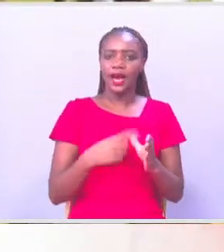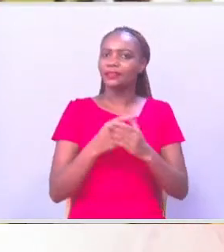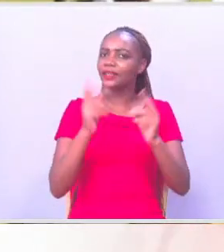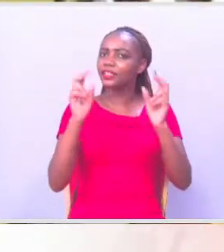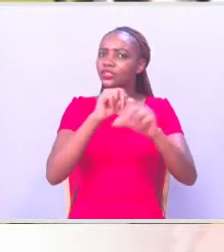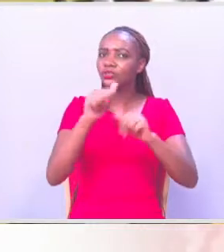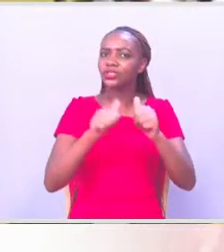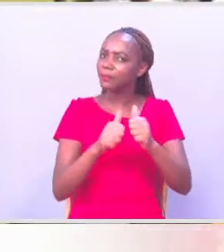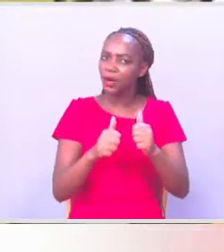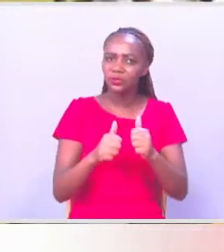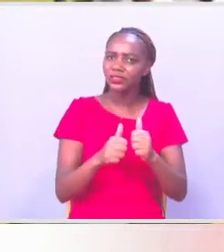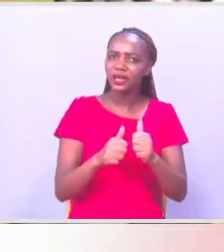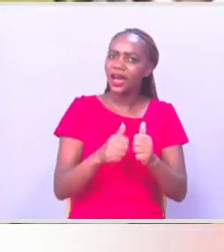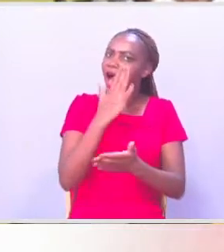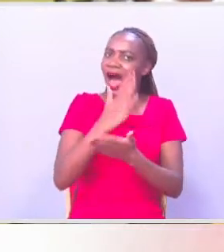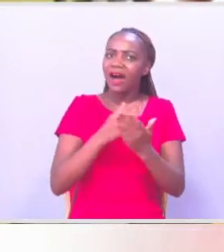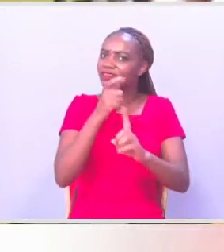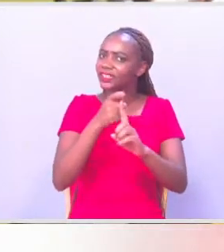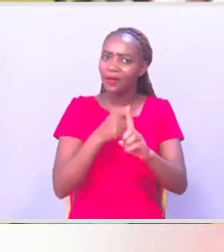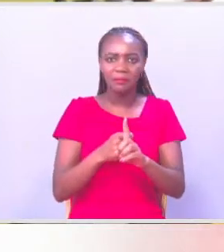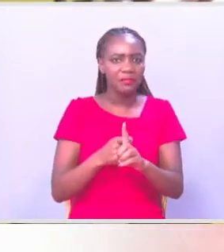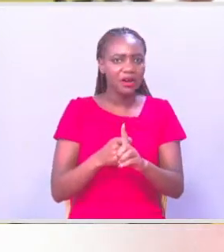term ama waende nyumbani,